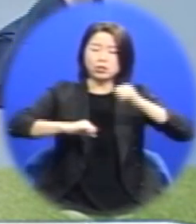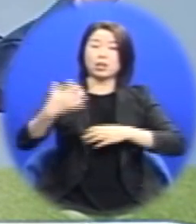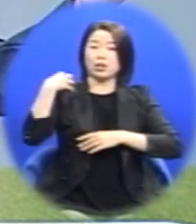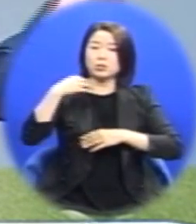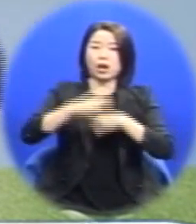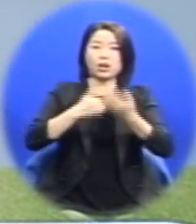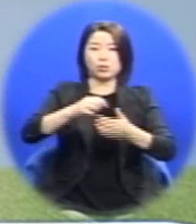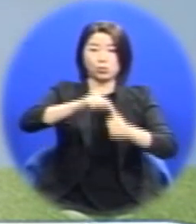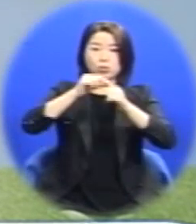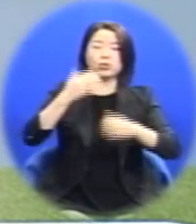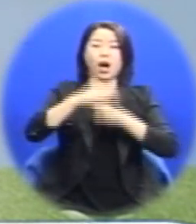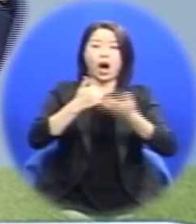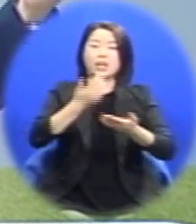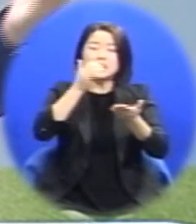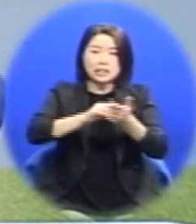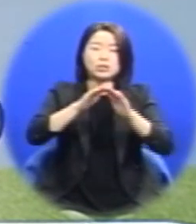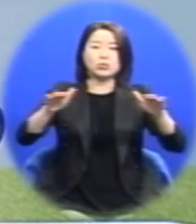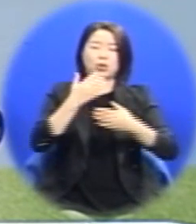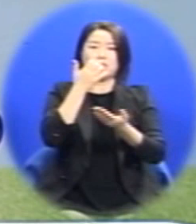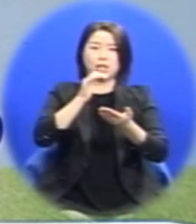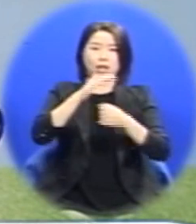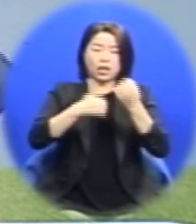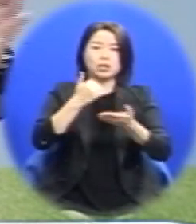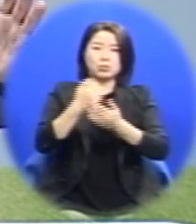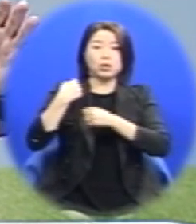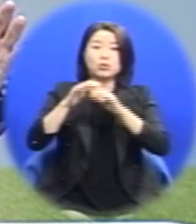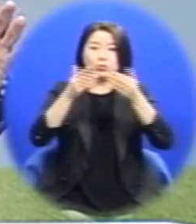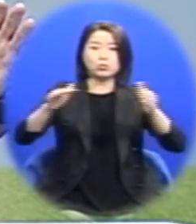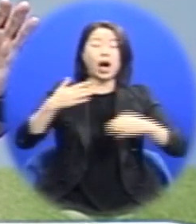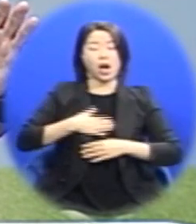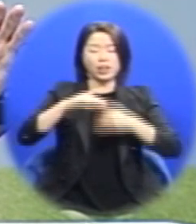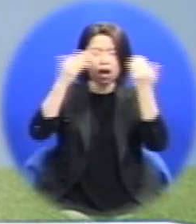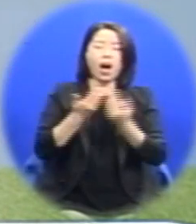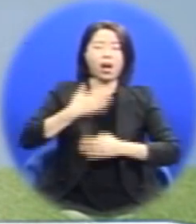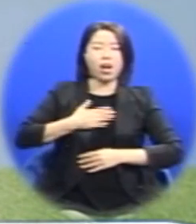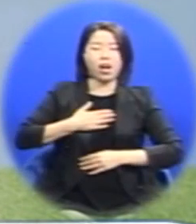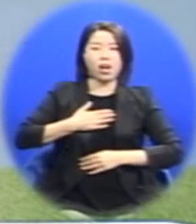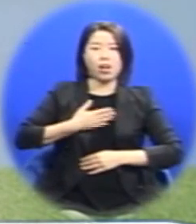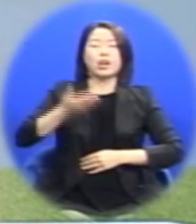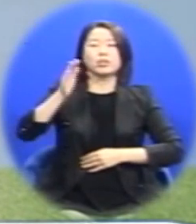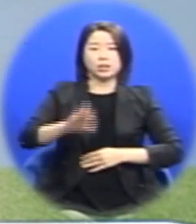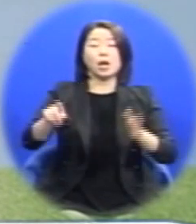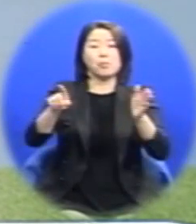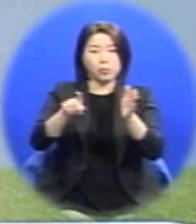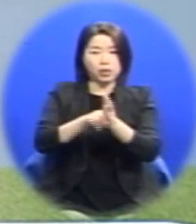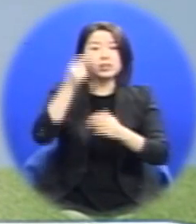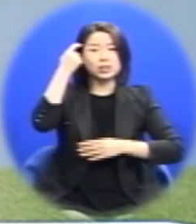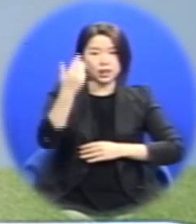하나님이 구원이고 하나님이 반석이고 하나님이 요새시고 다 알지요. 근데 믿었느냐